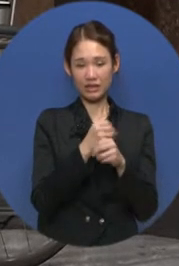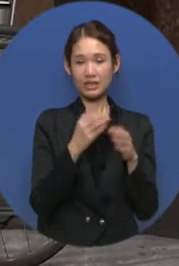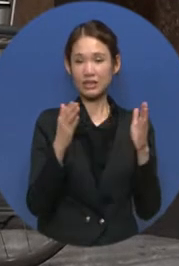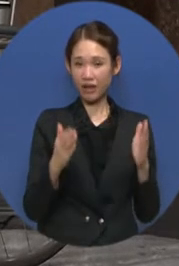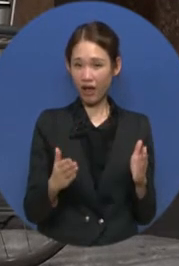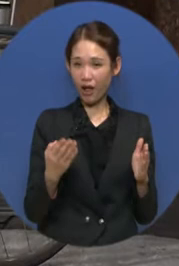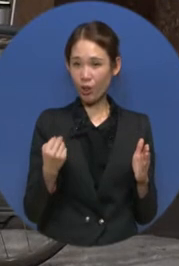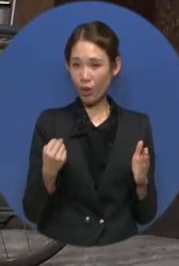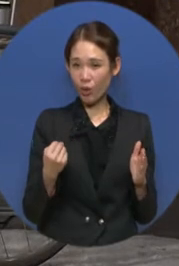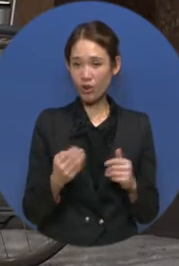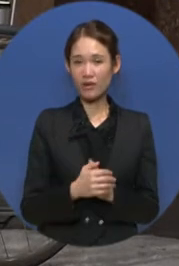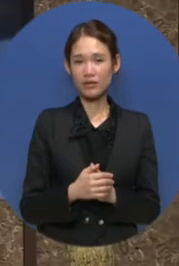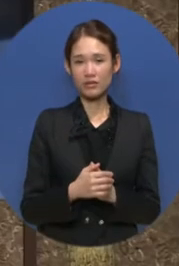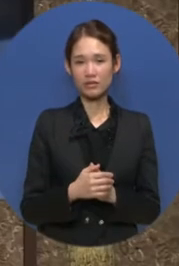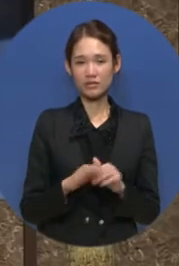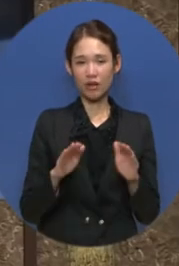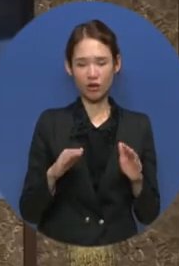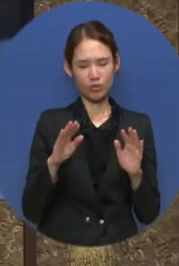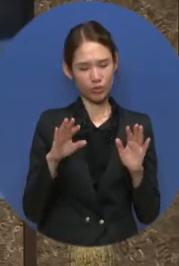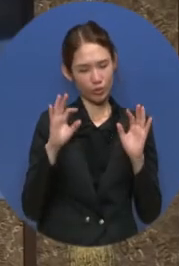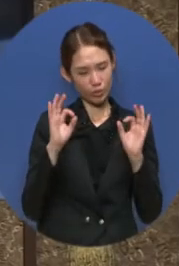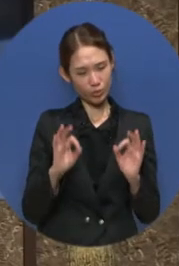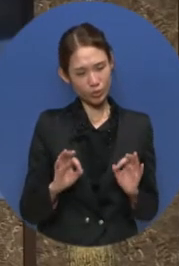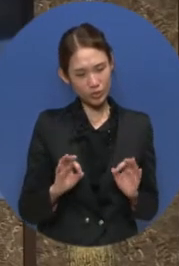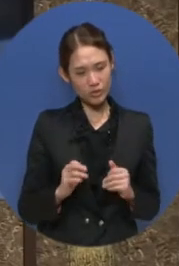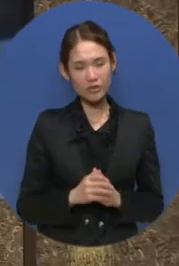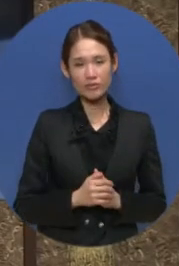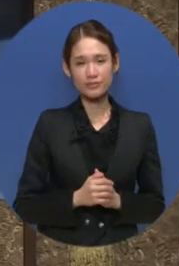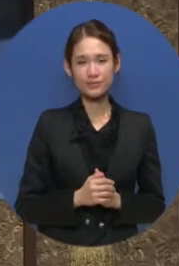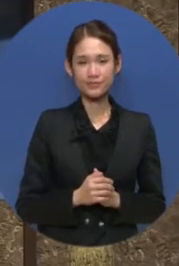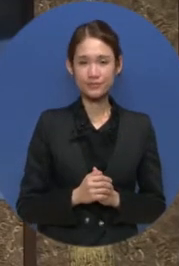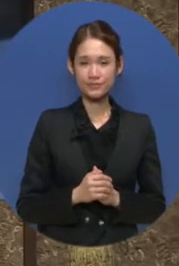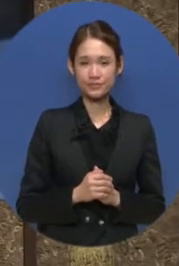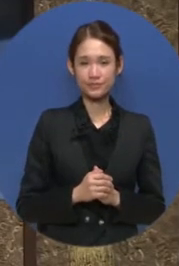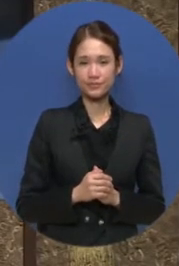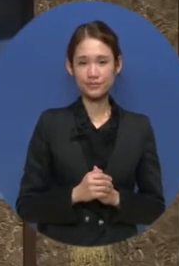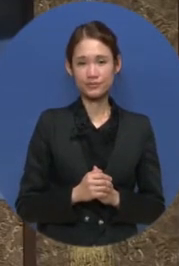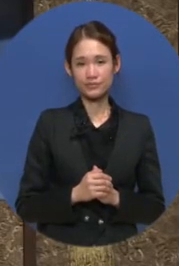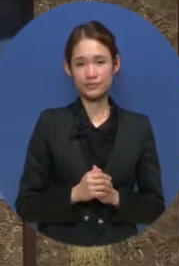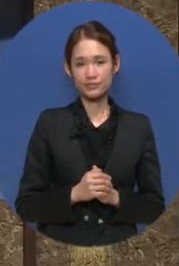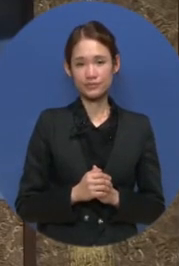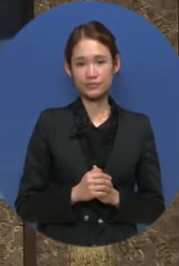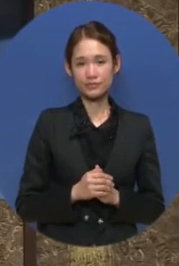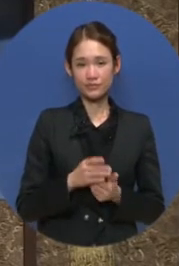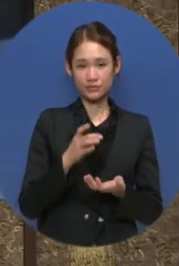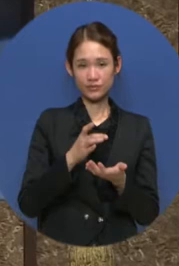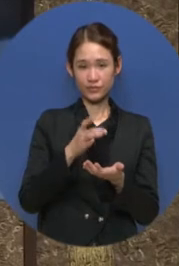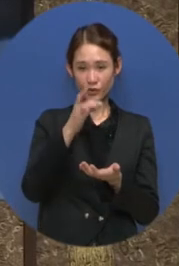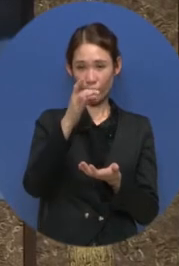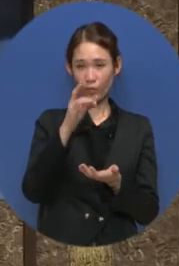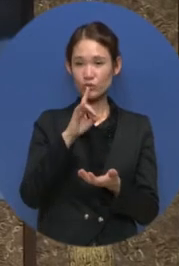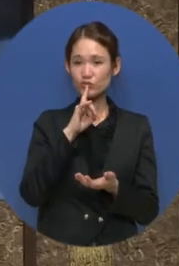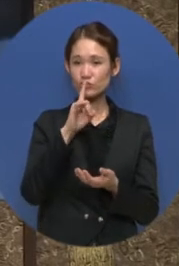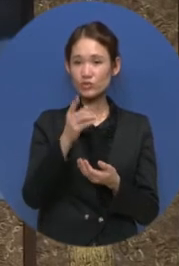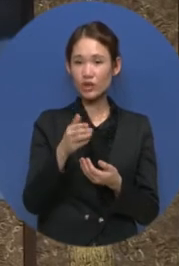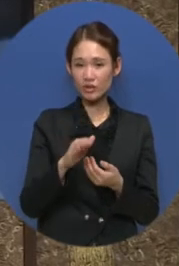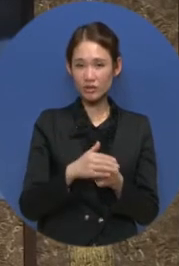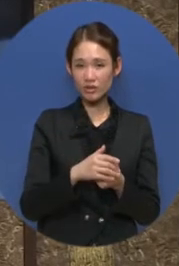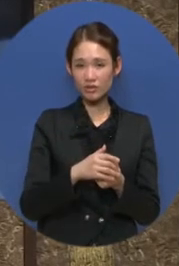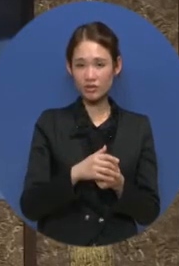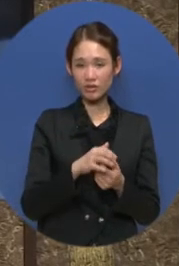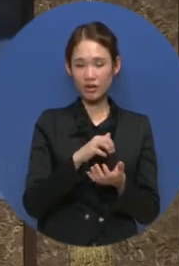정도? 근데 제가 이번에 보니까요. 네. 저 통 있잖아요. 예. 통을 주문하는데 양이